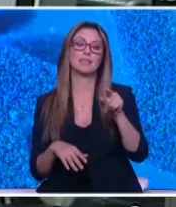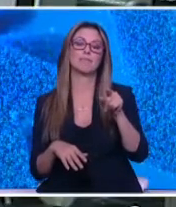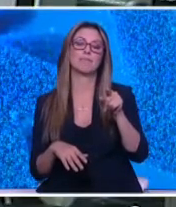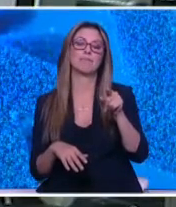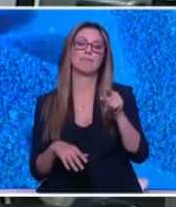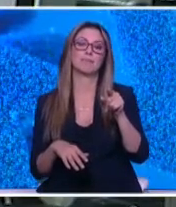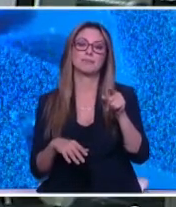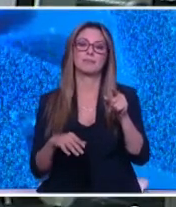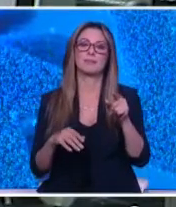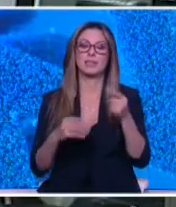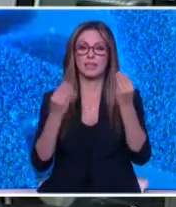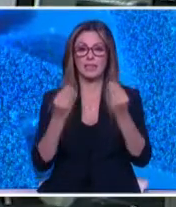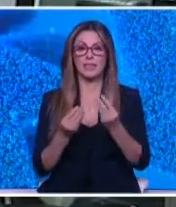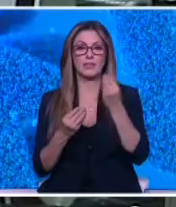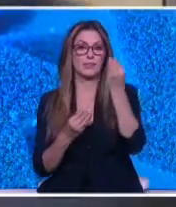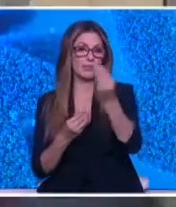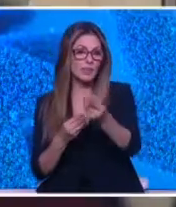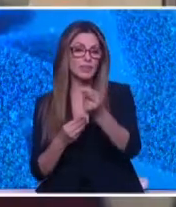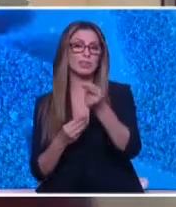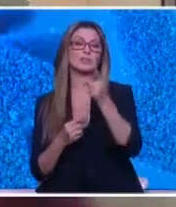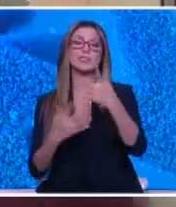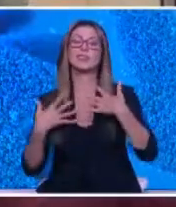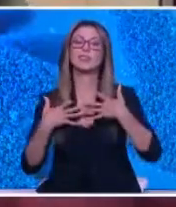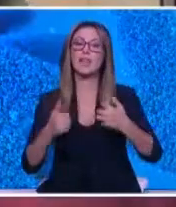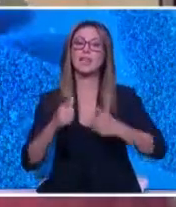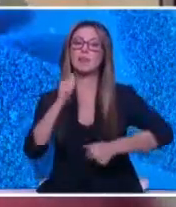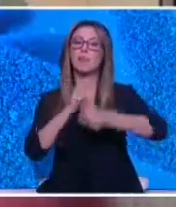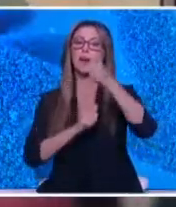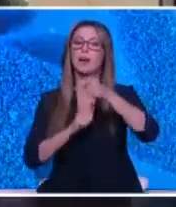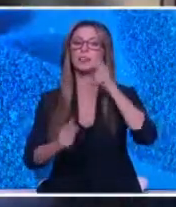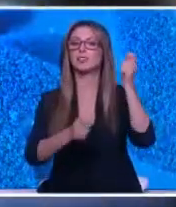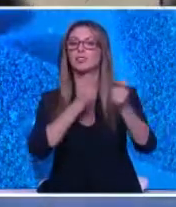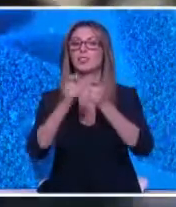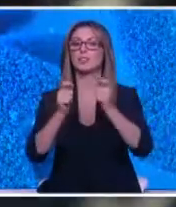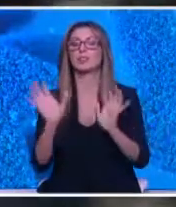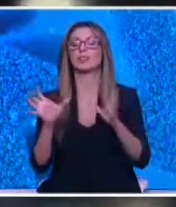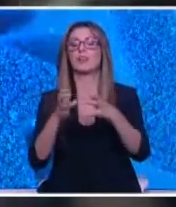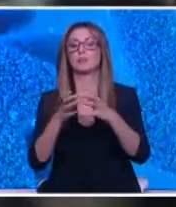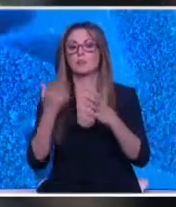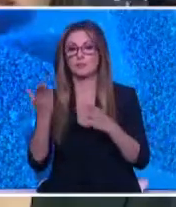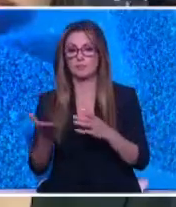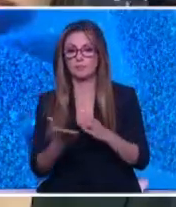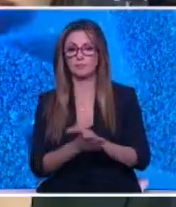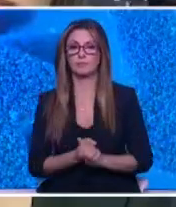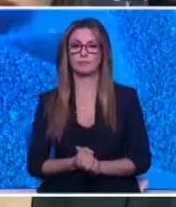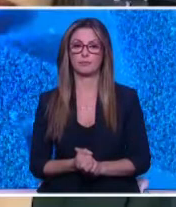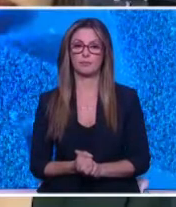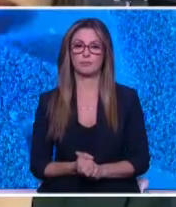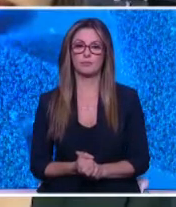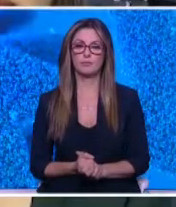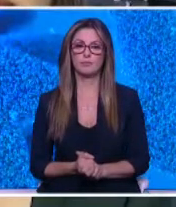uzak. Başka bir sakıncası yalnızca Sağlık Bakanlığı çalışanlarını kapsaması, üniversiteleri de